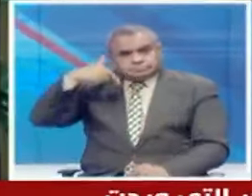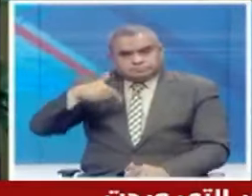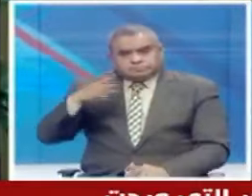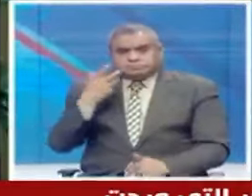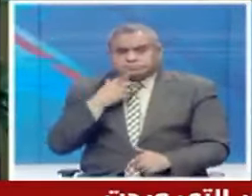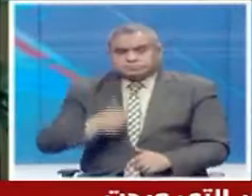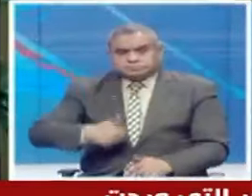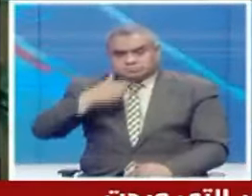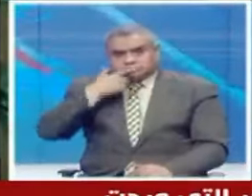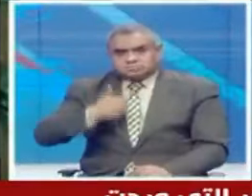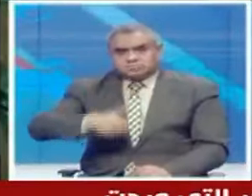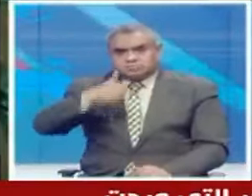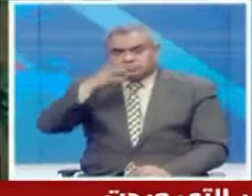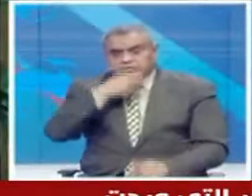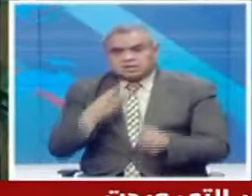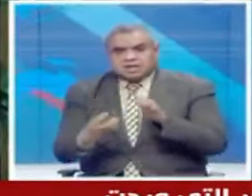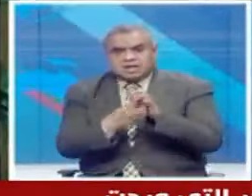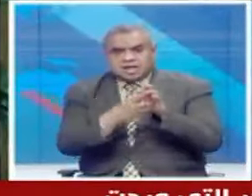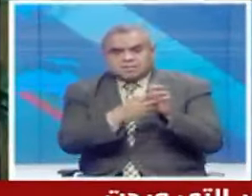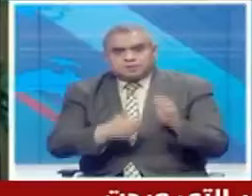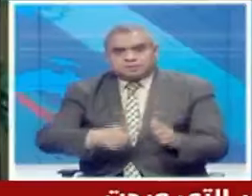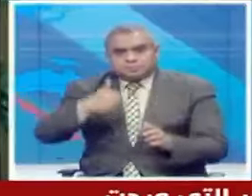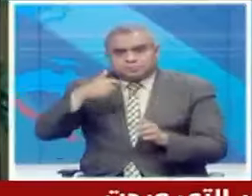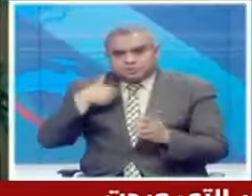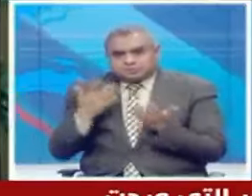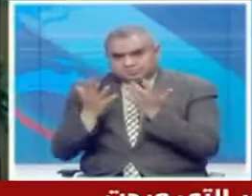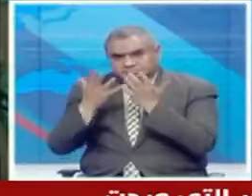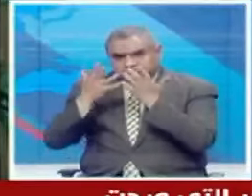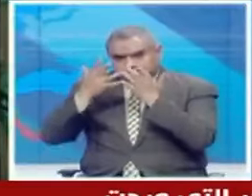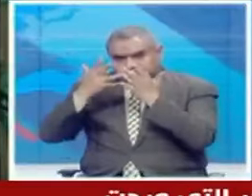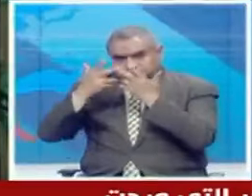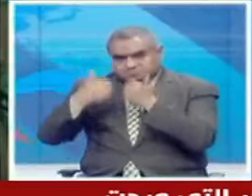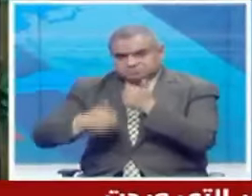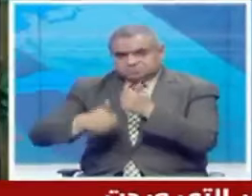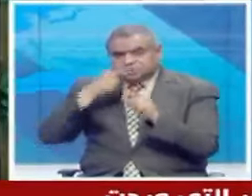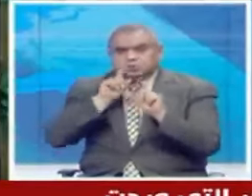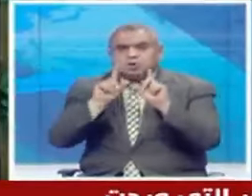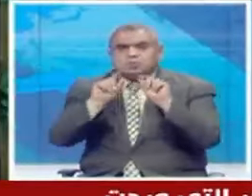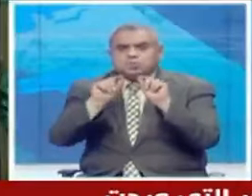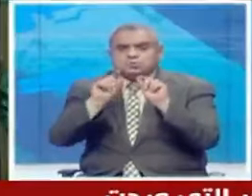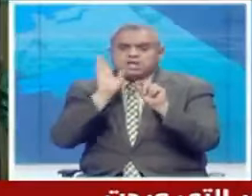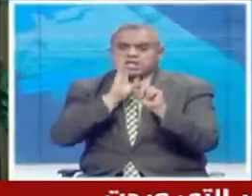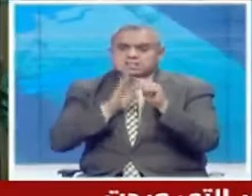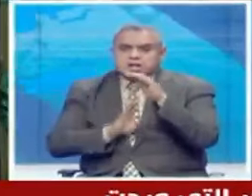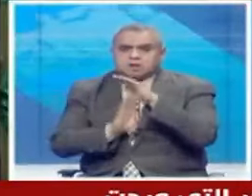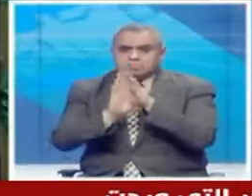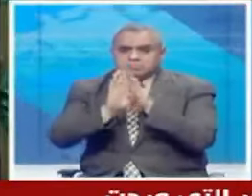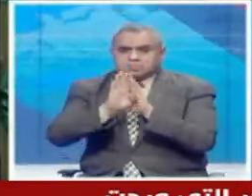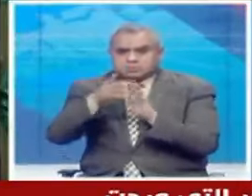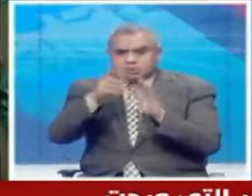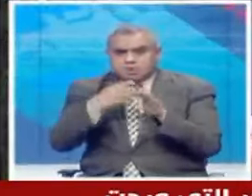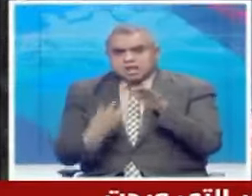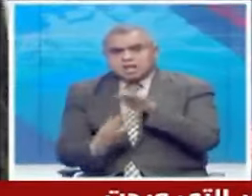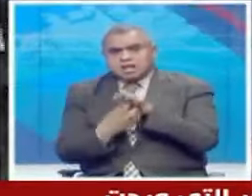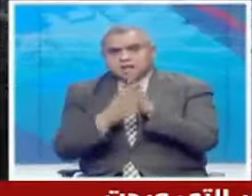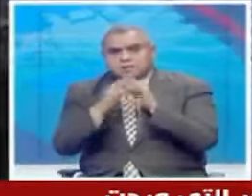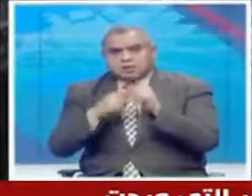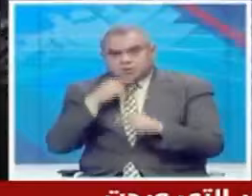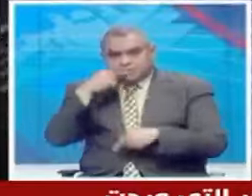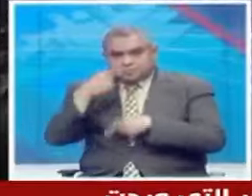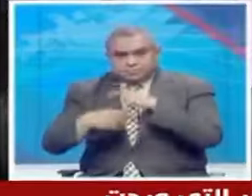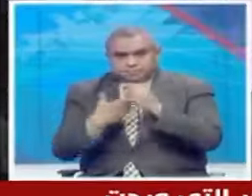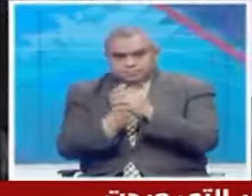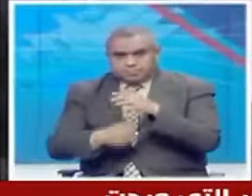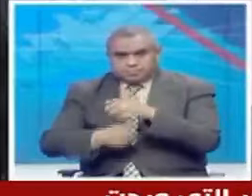ليه اثر كبير ان الجامعات تبتدي نرسخ ونوطن موضوع التميز وثقافة التميز جوه داخل الجامعات المصرية. معايير